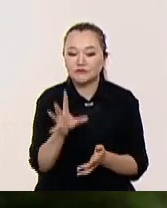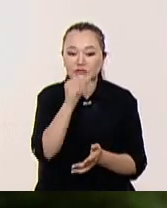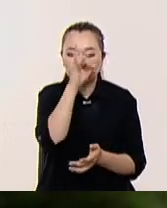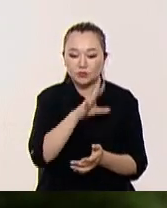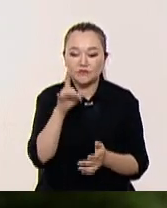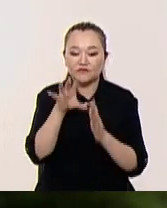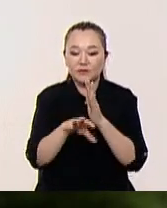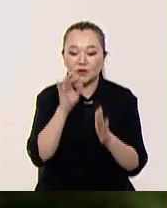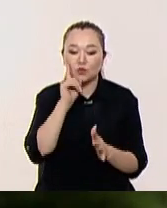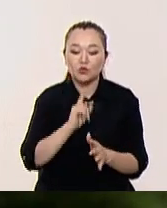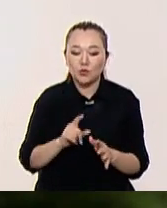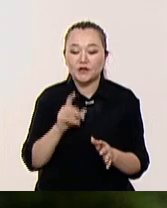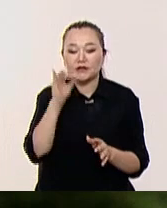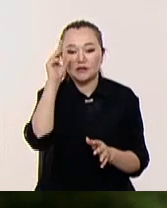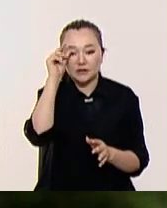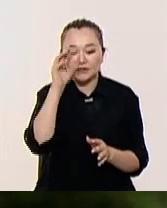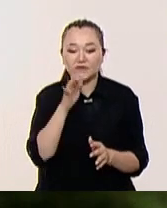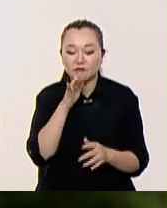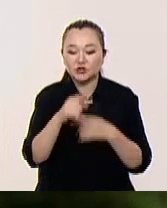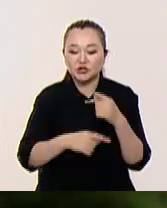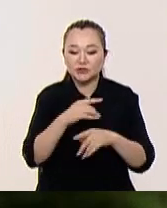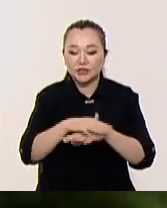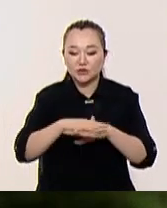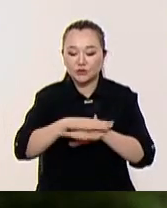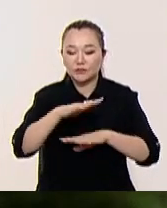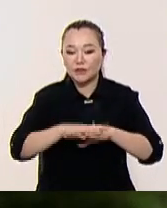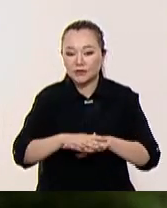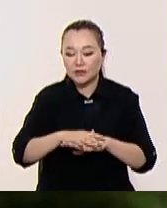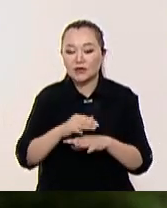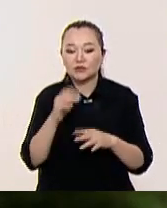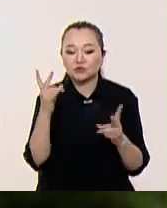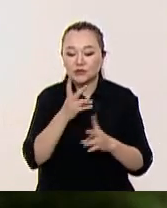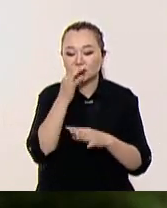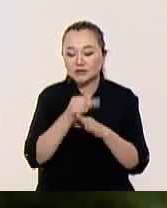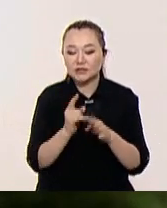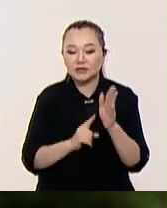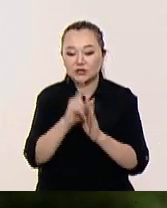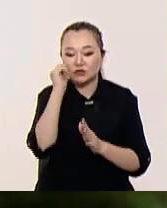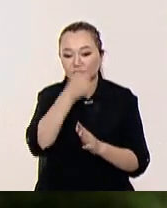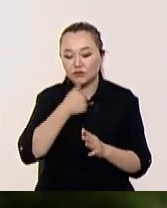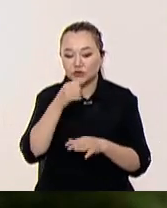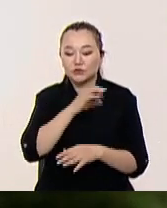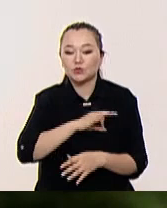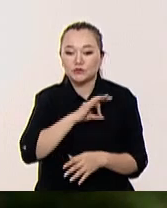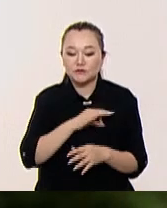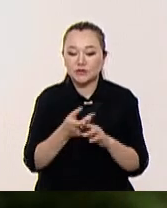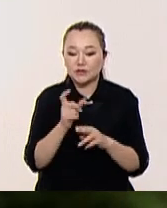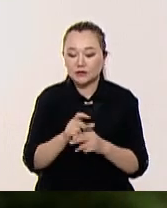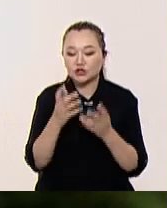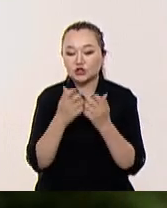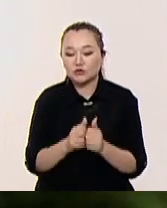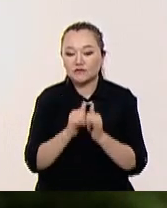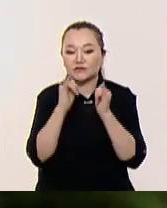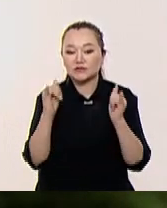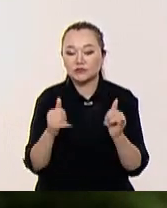выбирая удобный рейс, дату и время через Халык Хоумбанк. Стоит отметить, в начале года число пользователей этого мобильного приложения выросло